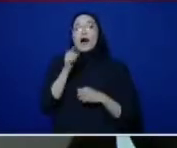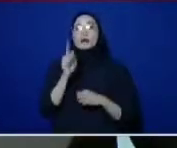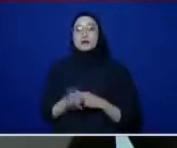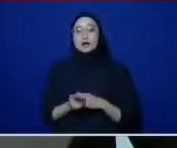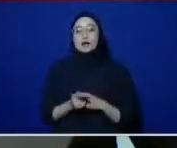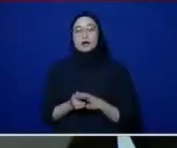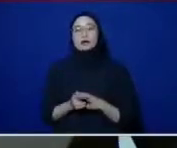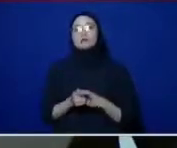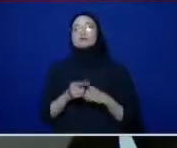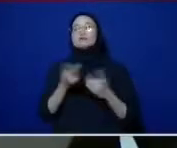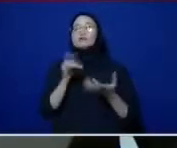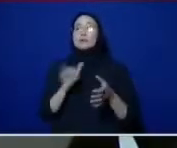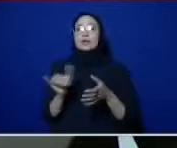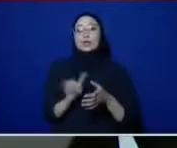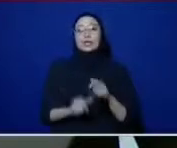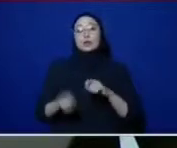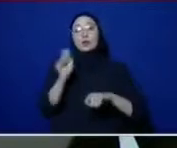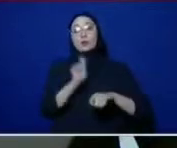akan membuat